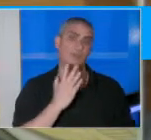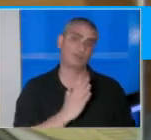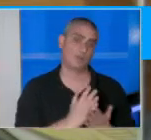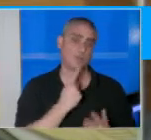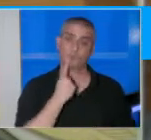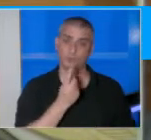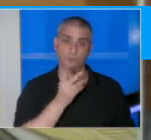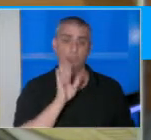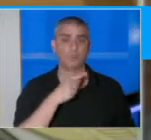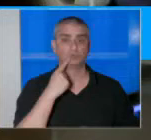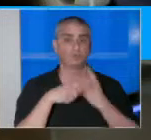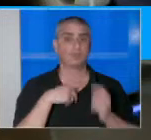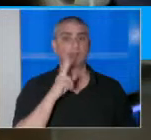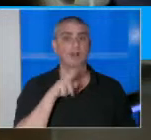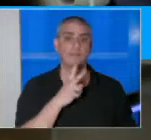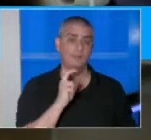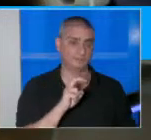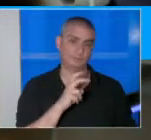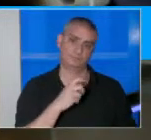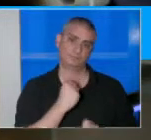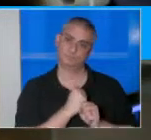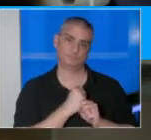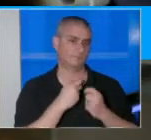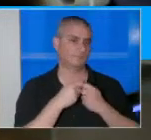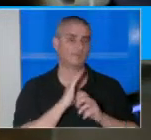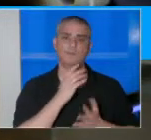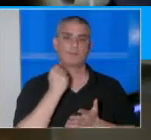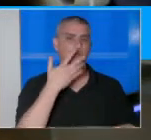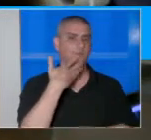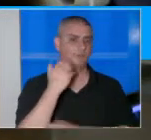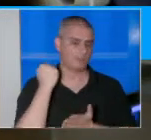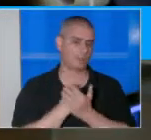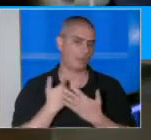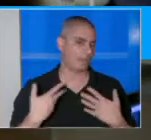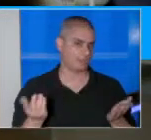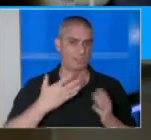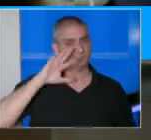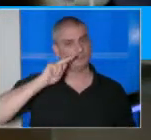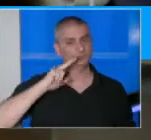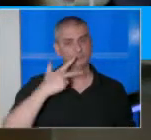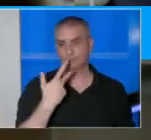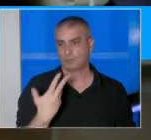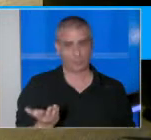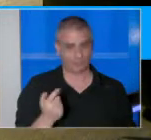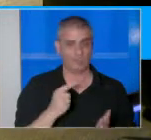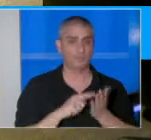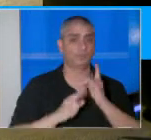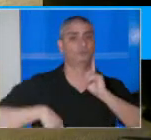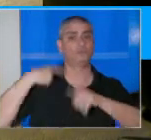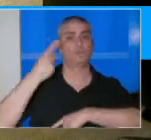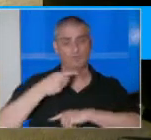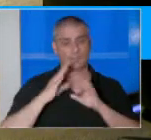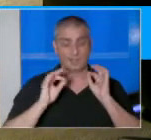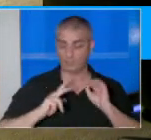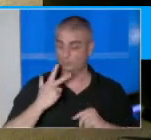בכך שגם שנת 2020 מתנהלת ללא תקציב מדינה מאושר בקריאה שנייה ושלישית, ובשבוע הבא, זאת אומרת, החל